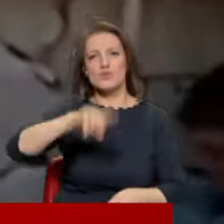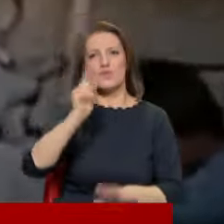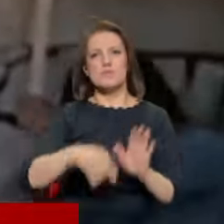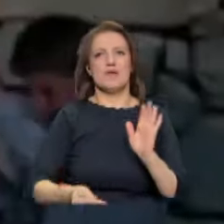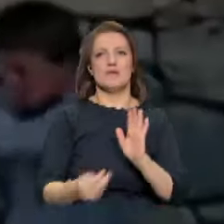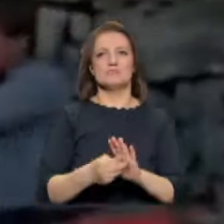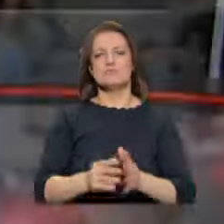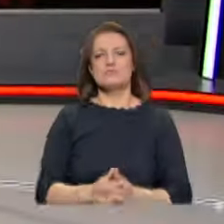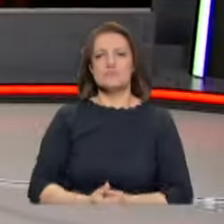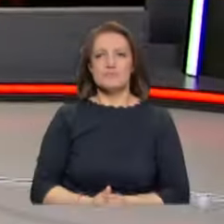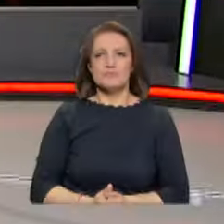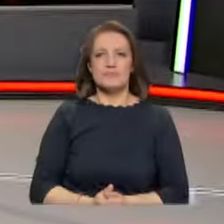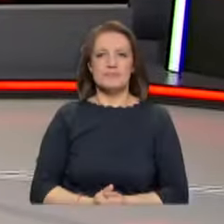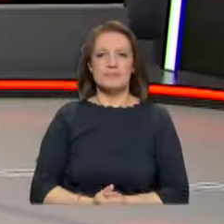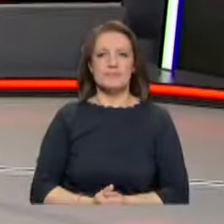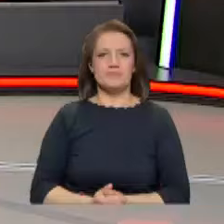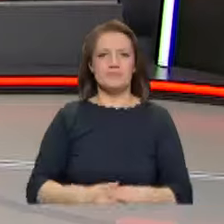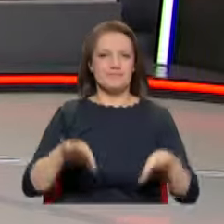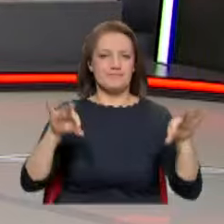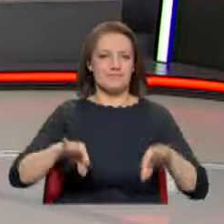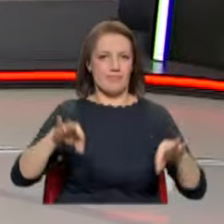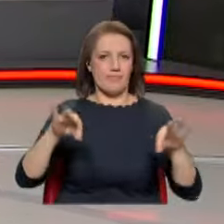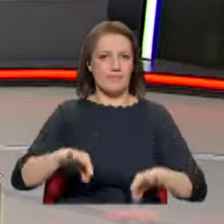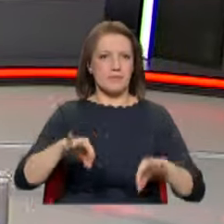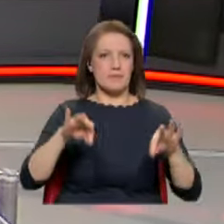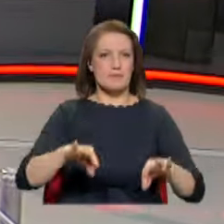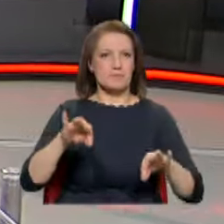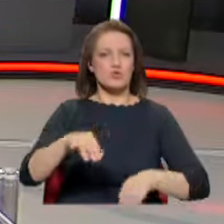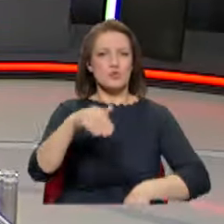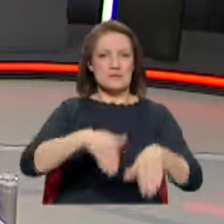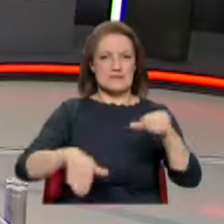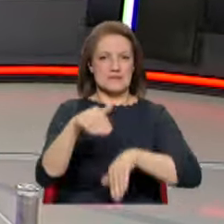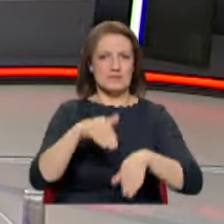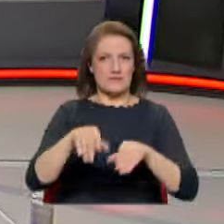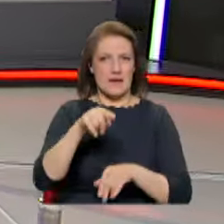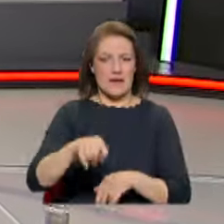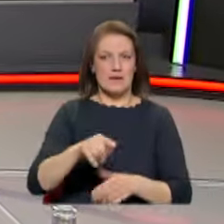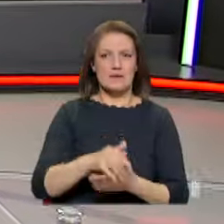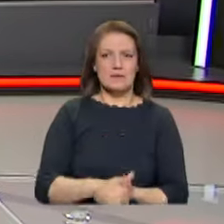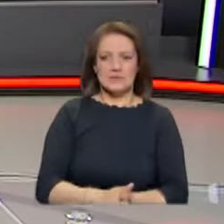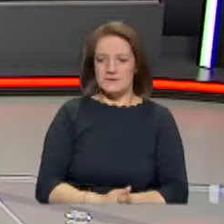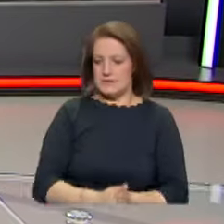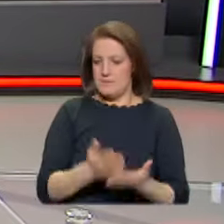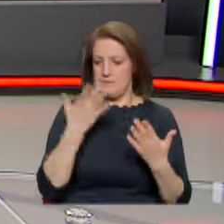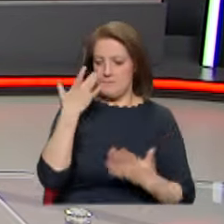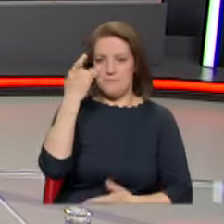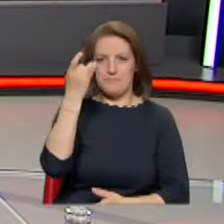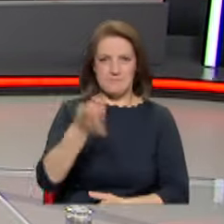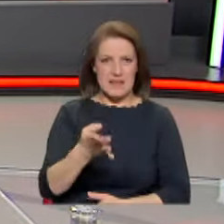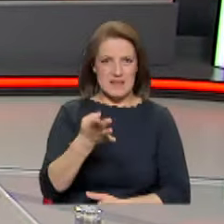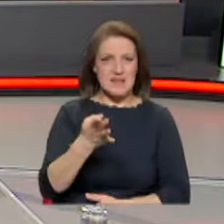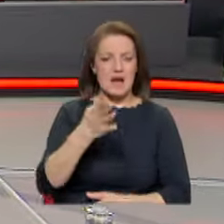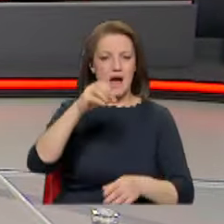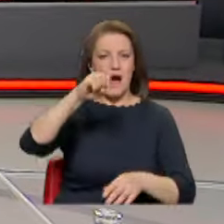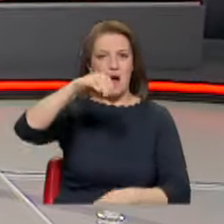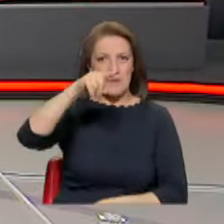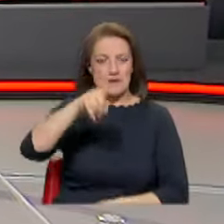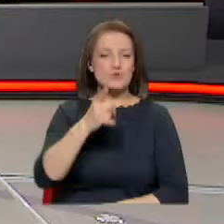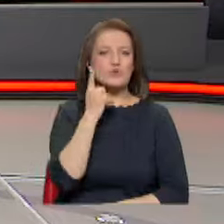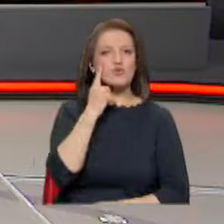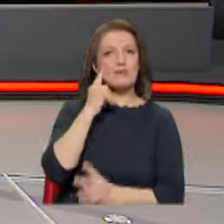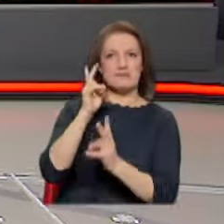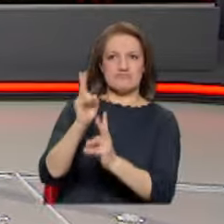oturdu. Şimdi bu yerel seçimde besbelli AK Parti